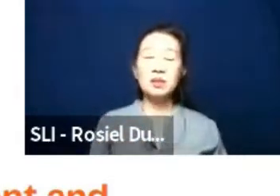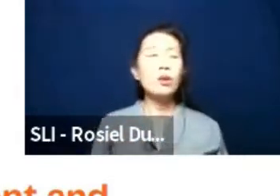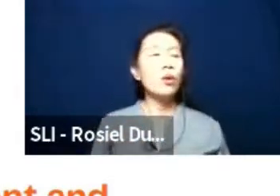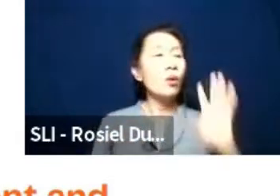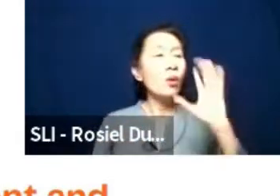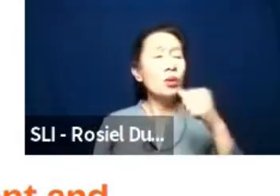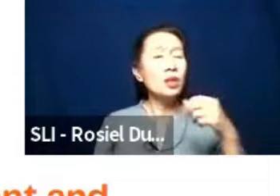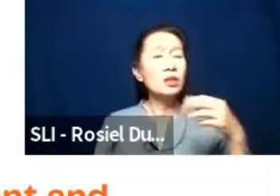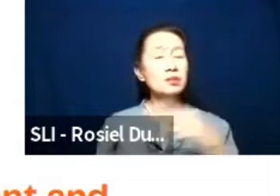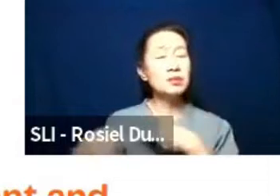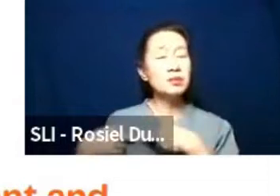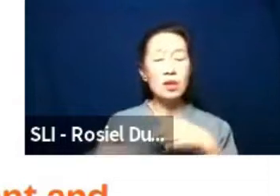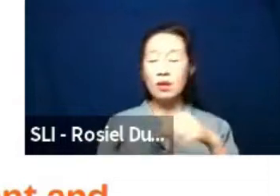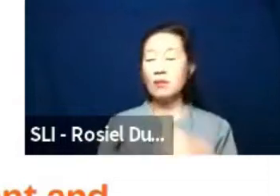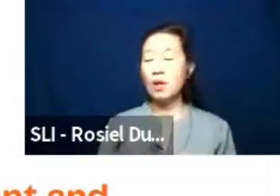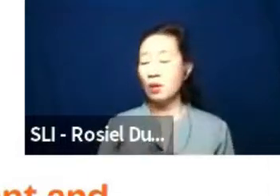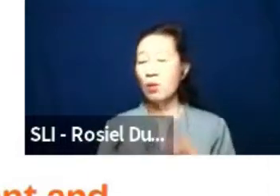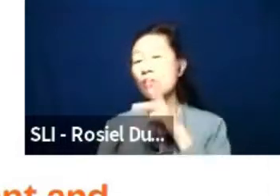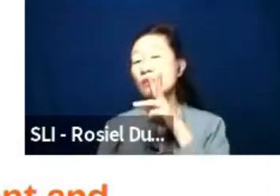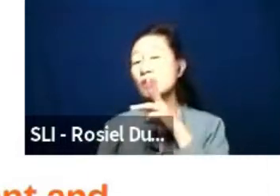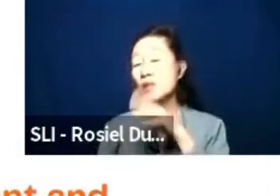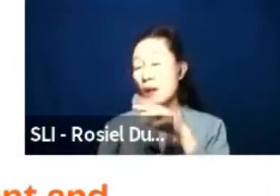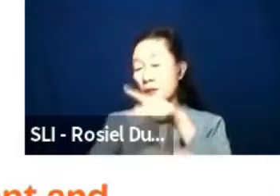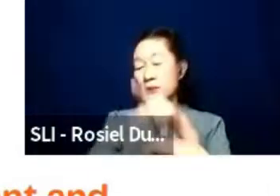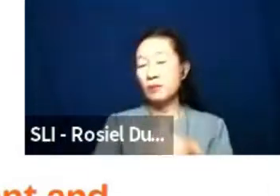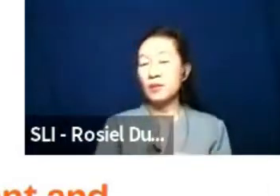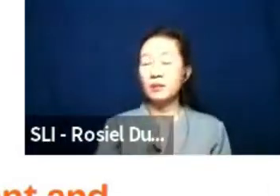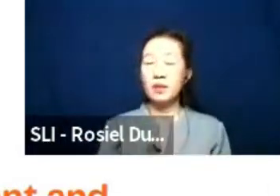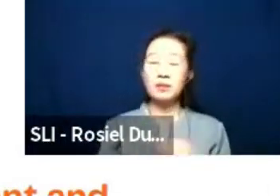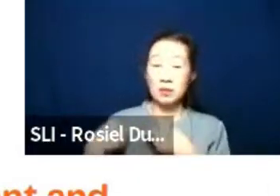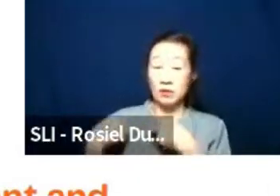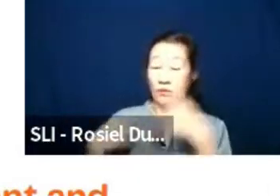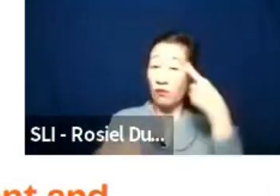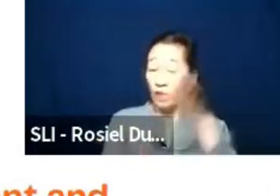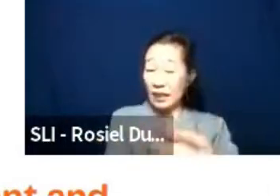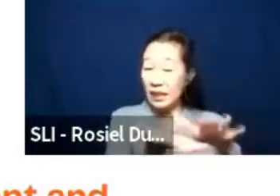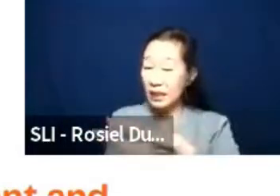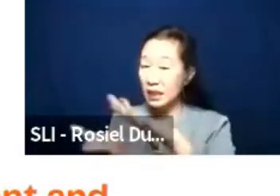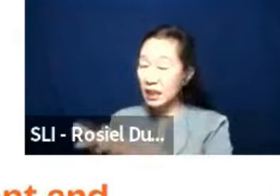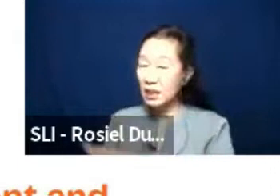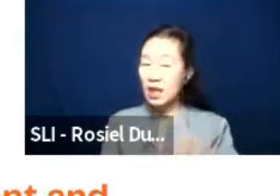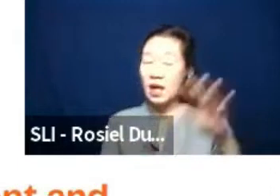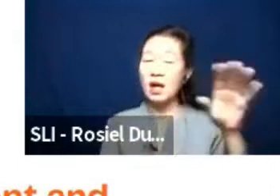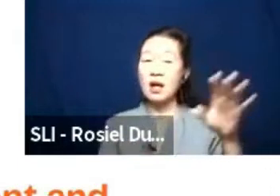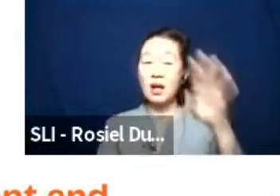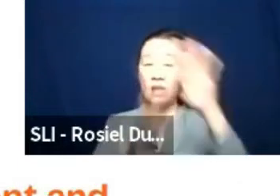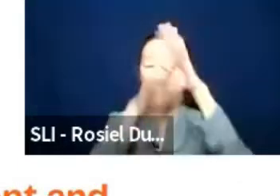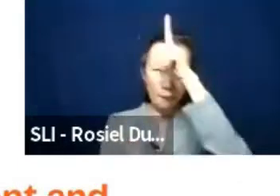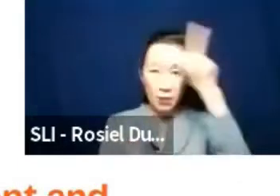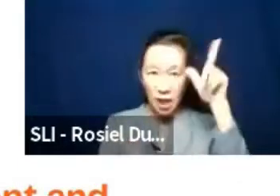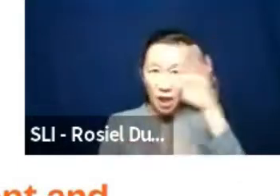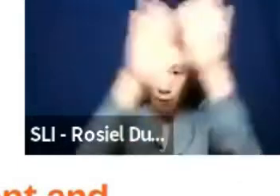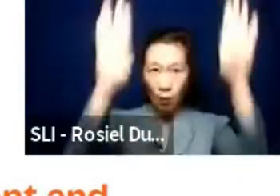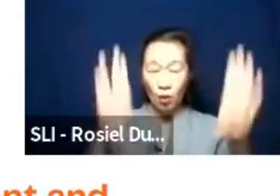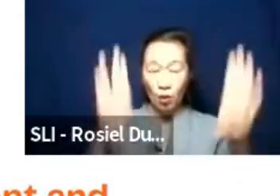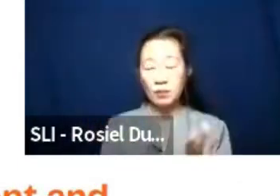of watering the plants, merong in charge sa paglilinis ng blackboard, o kaya merong